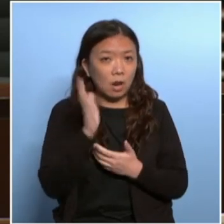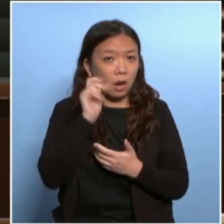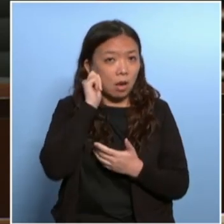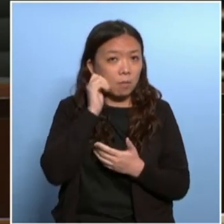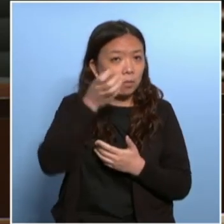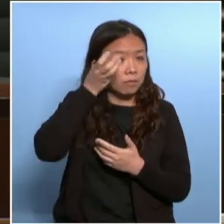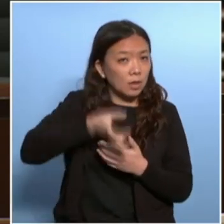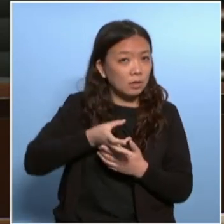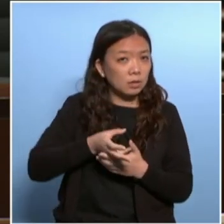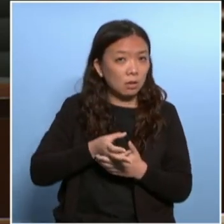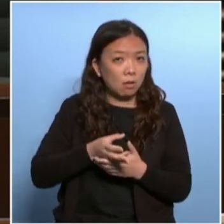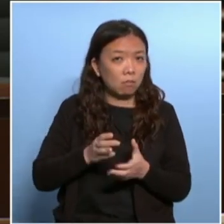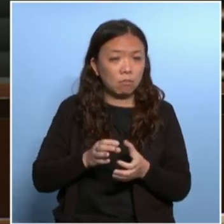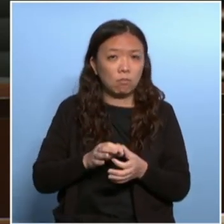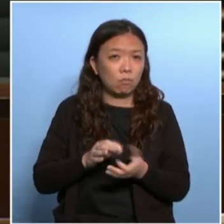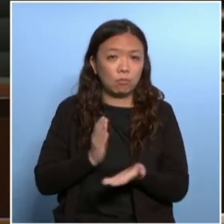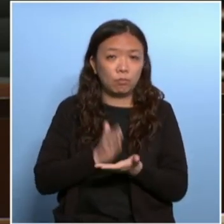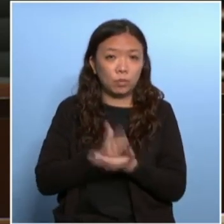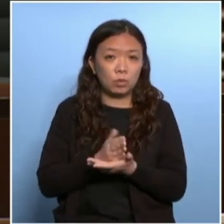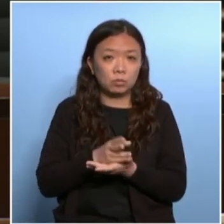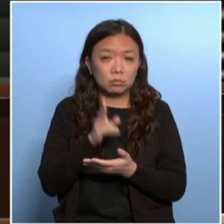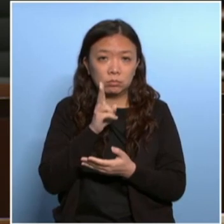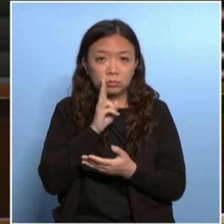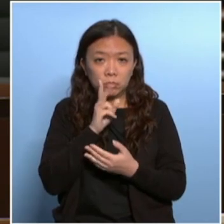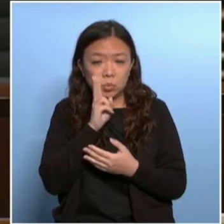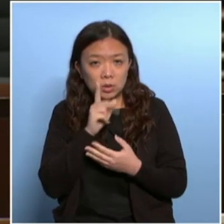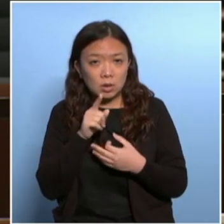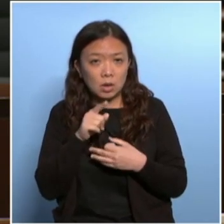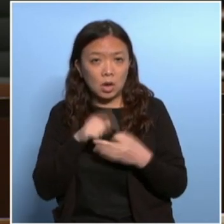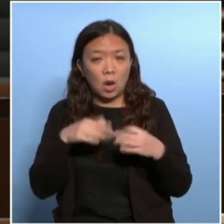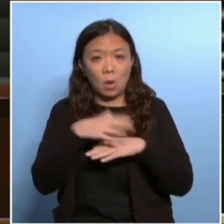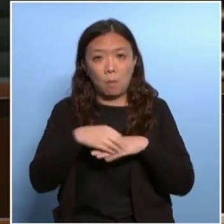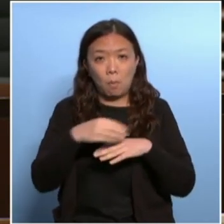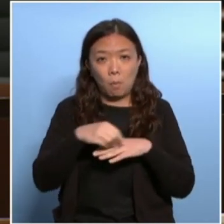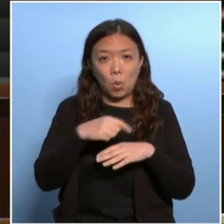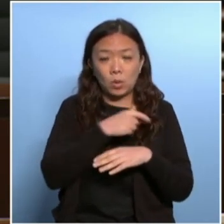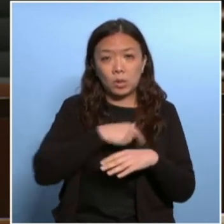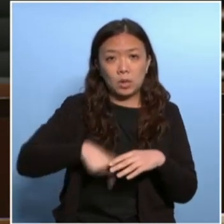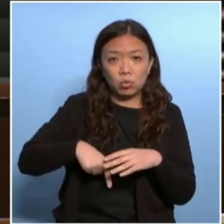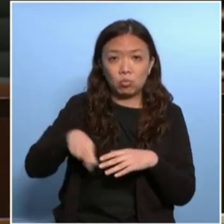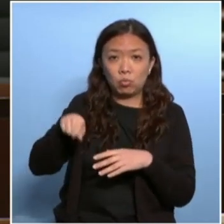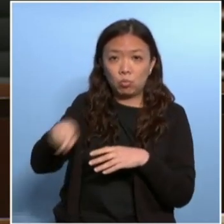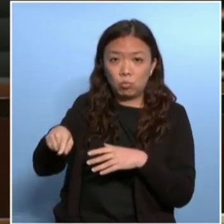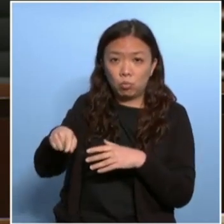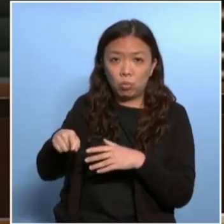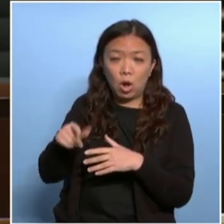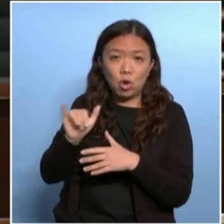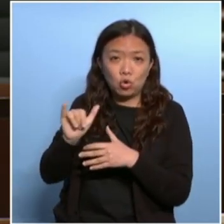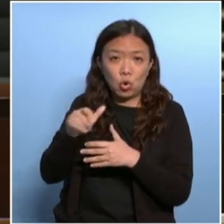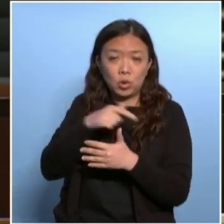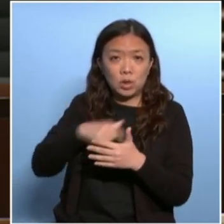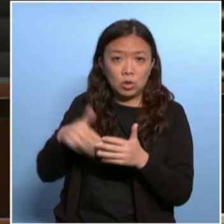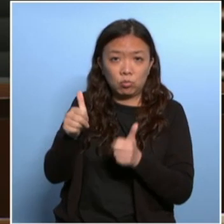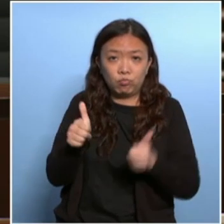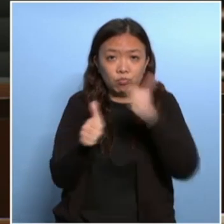譬如毛孟靜議員就肯定不是容海恩議員的上司。毛孟靜議員